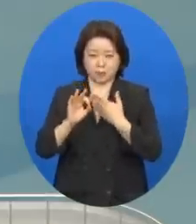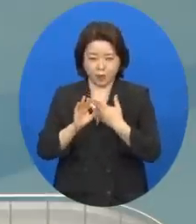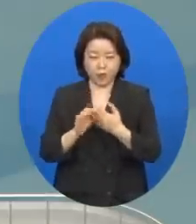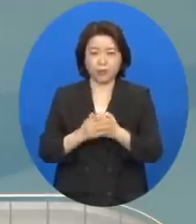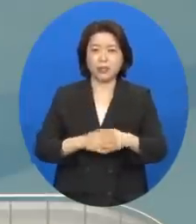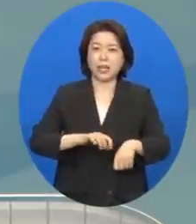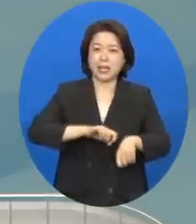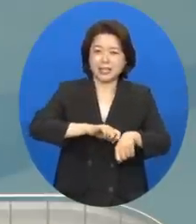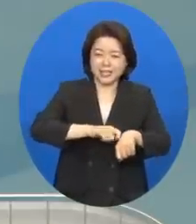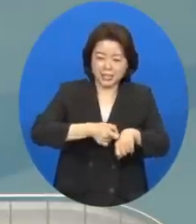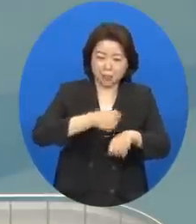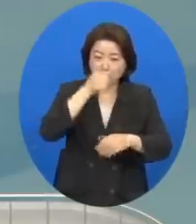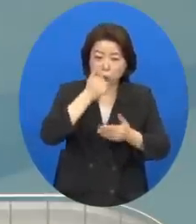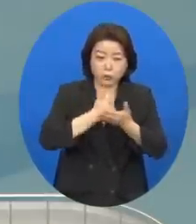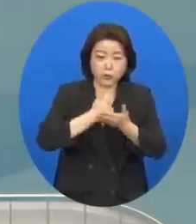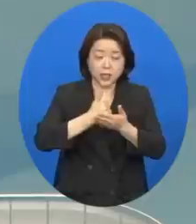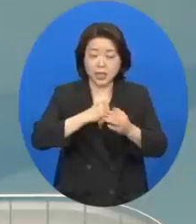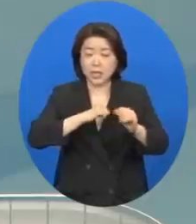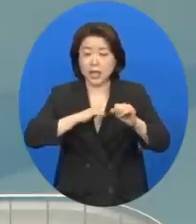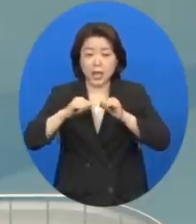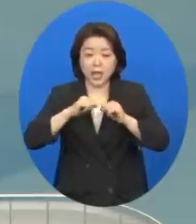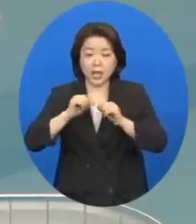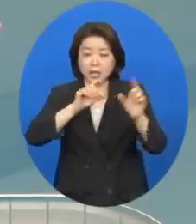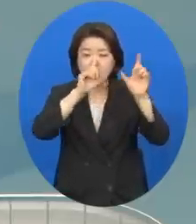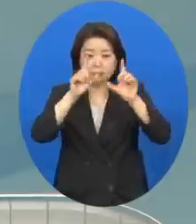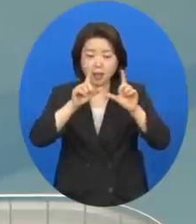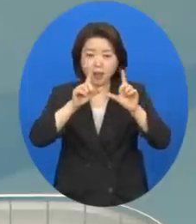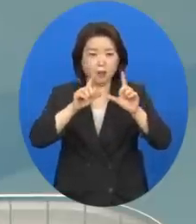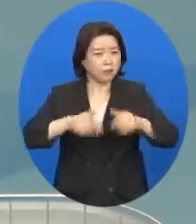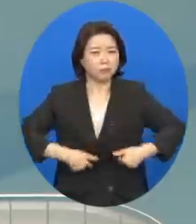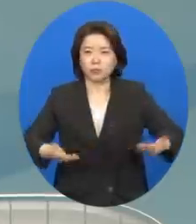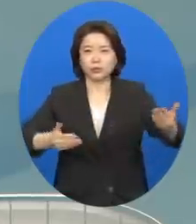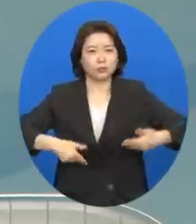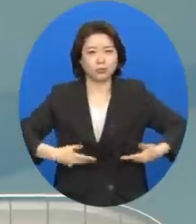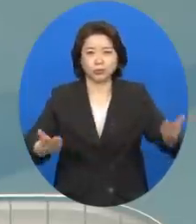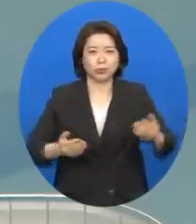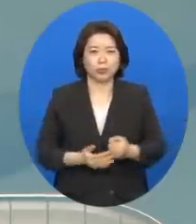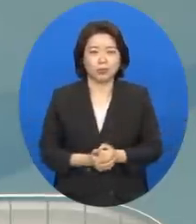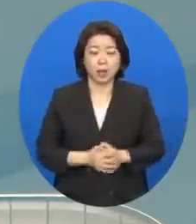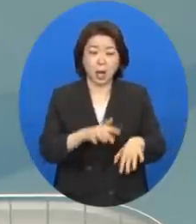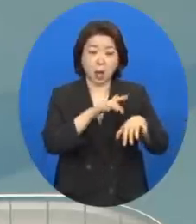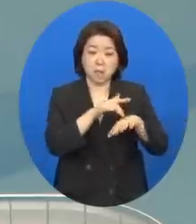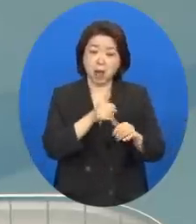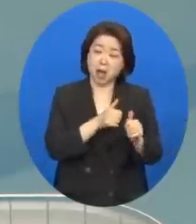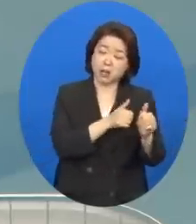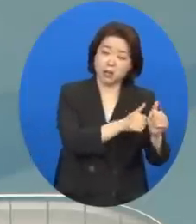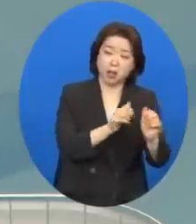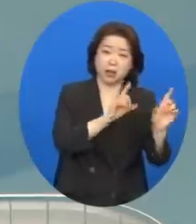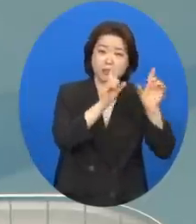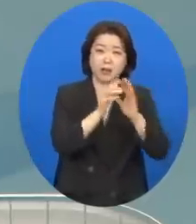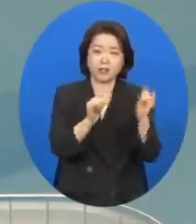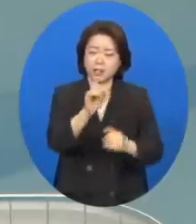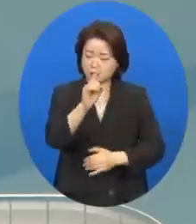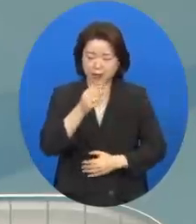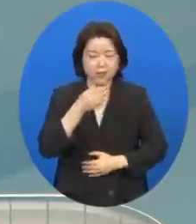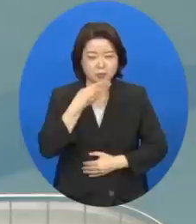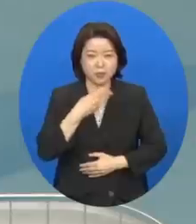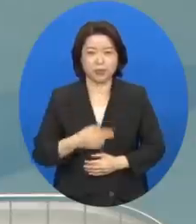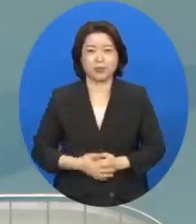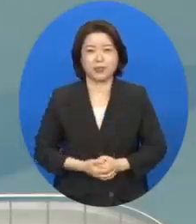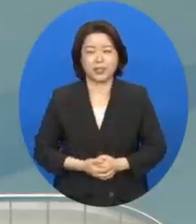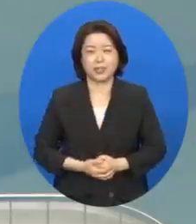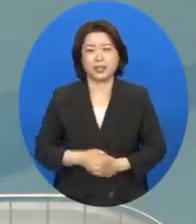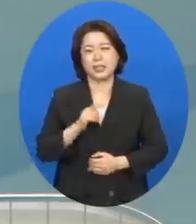일부러 죄짓는 삶 살 이유가 없어요. 마귀 따라 살 사람 한 사람도 없어요.